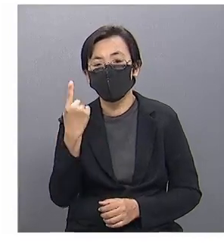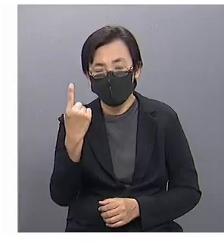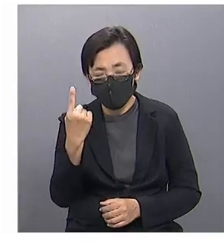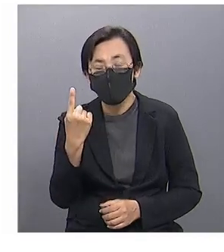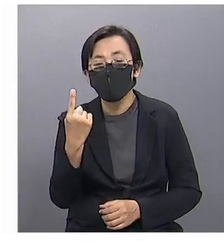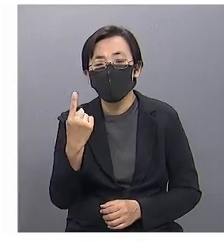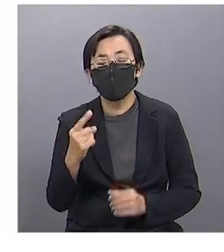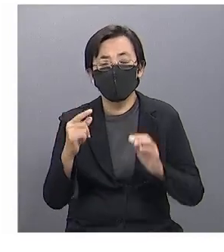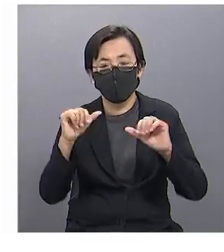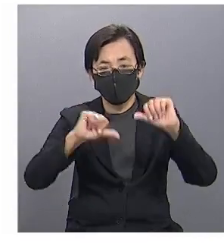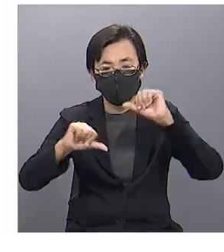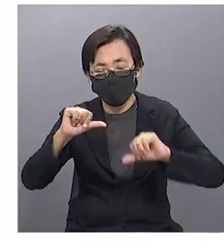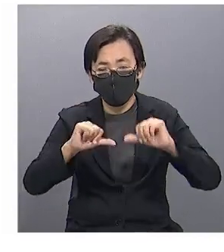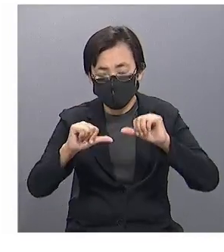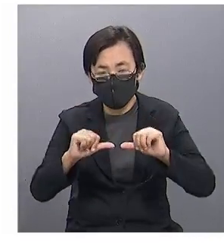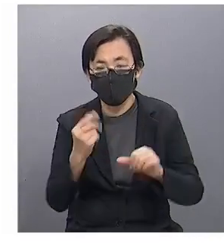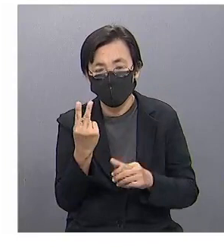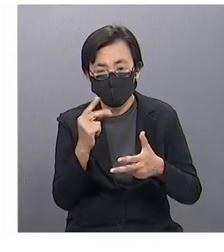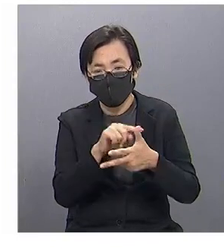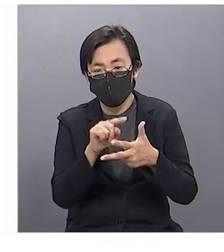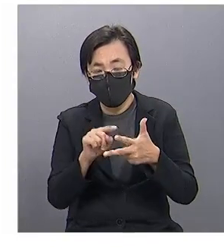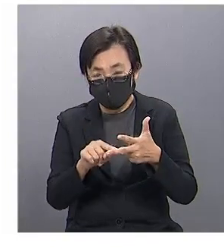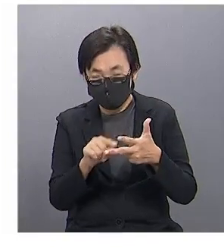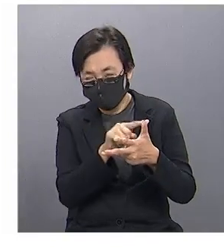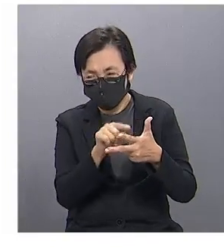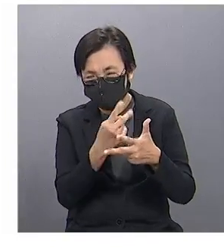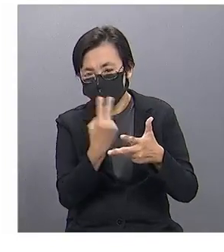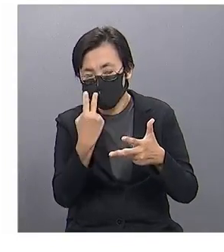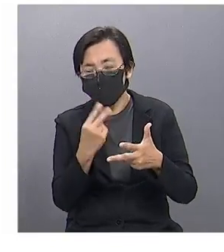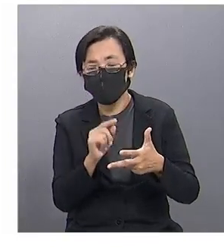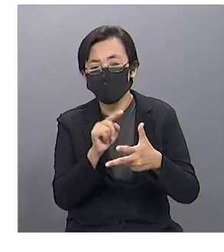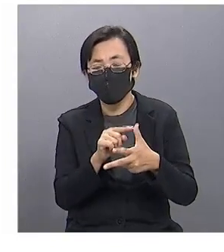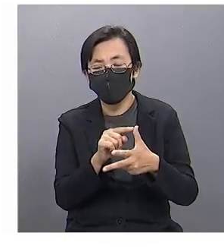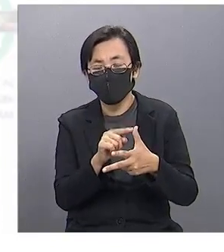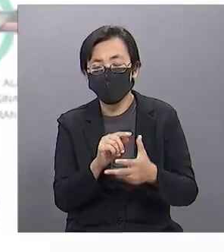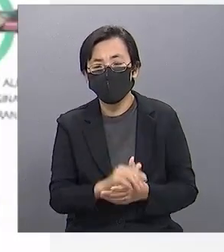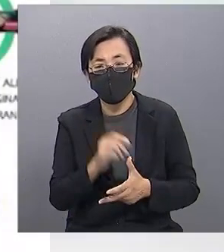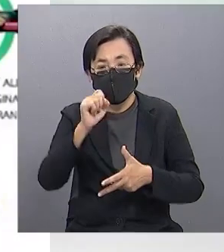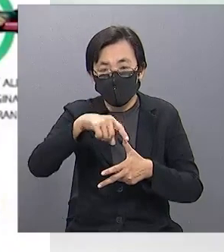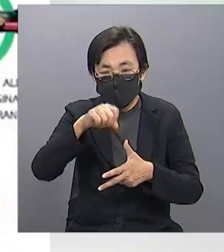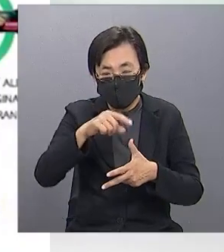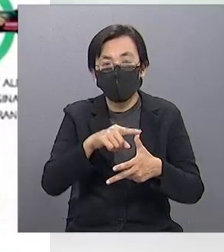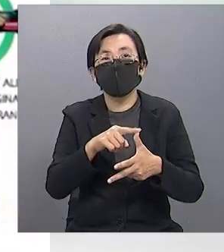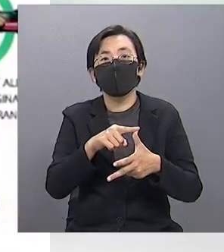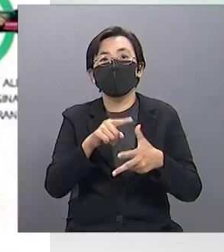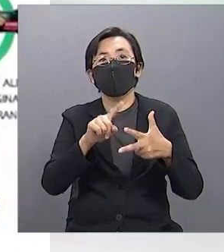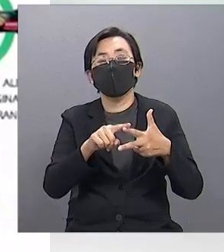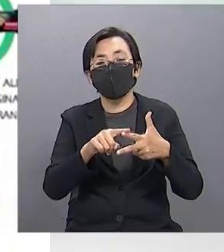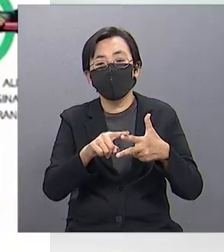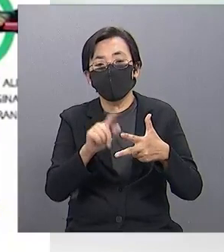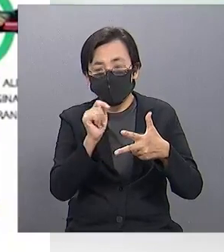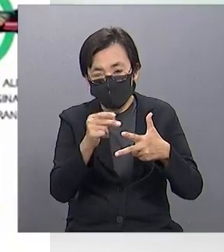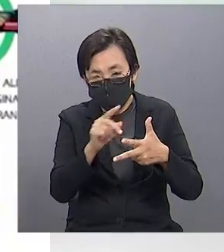นี้ทั้ง2ชนิดด้วยกันใน1ซองนะคะก็คือเจอซินเดนาฟินนะคะแล้วก็ทาเดลาฟินนะคะ